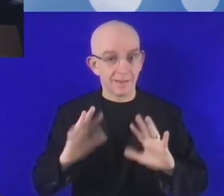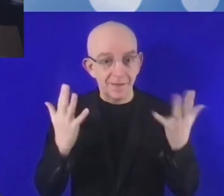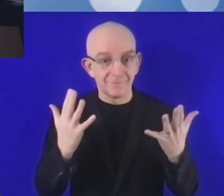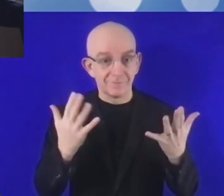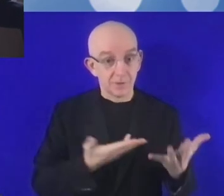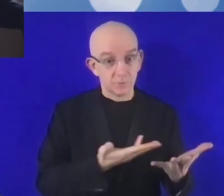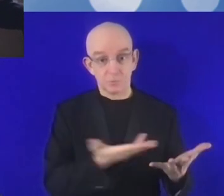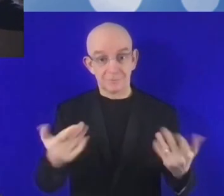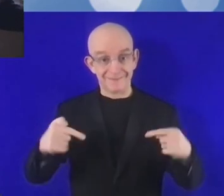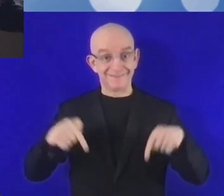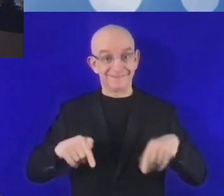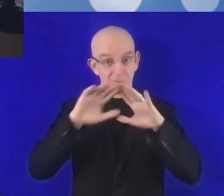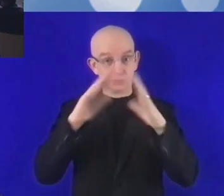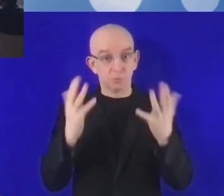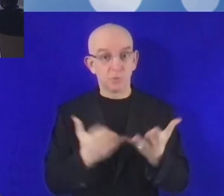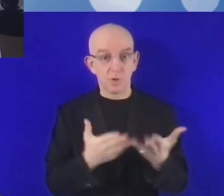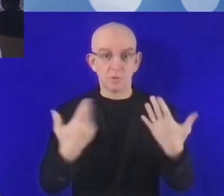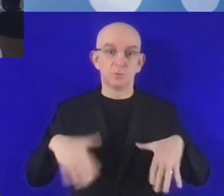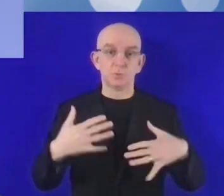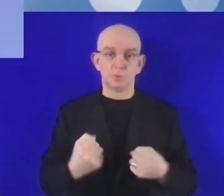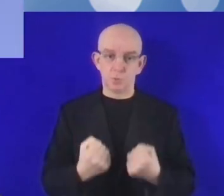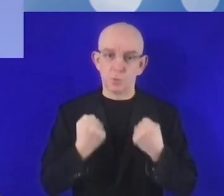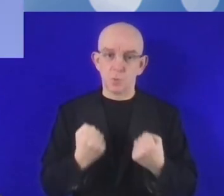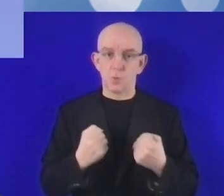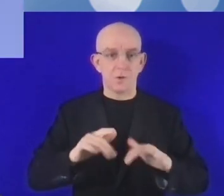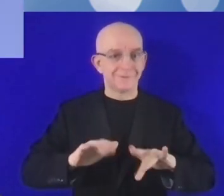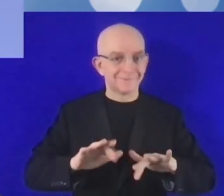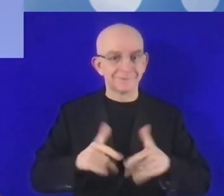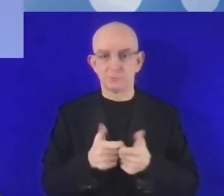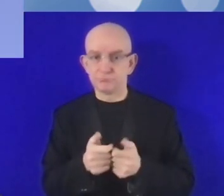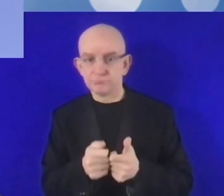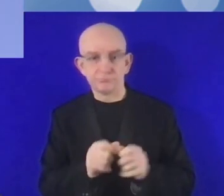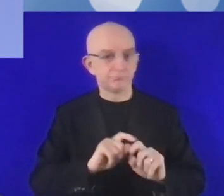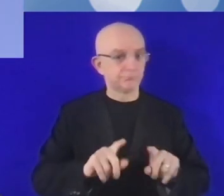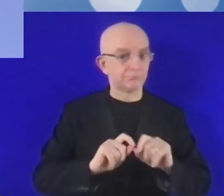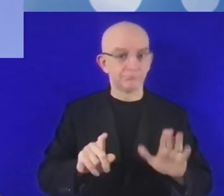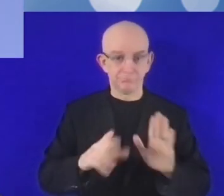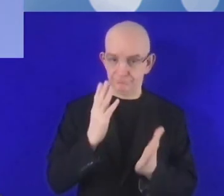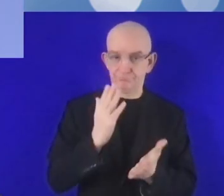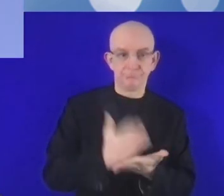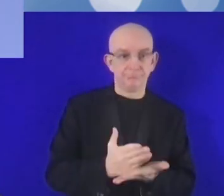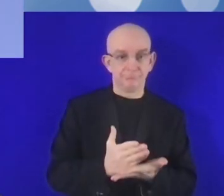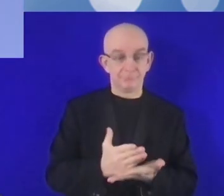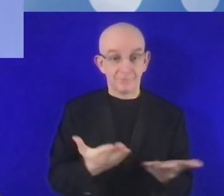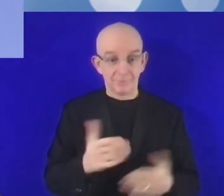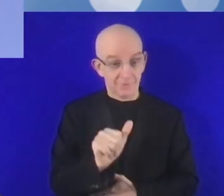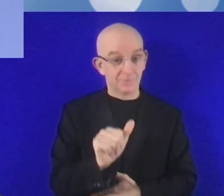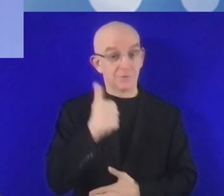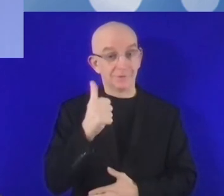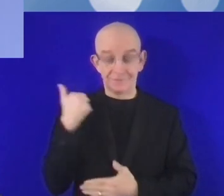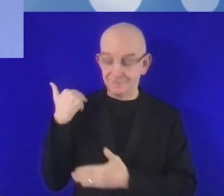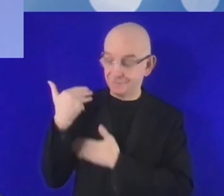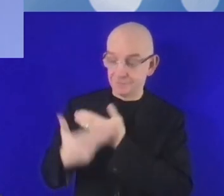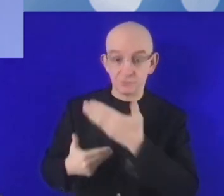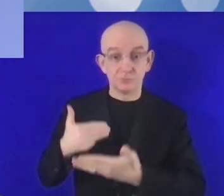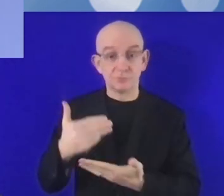就证明着网络是我们生活多么重要的一个部分。我们目前所住